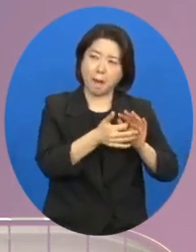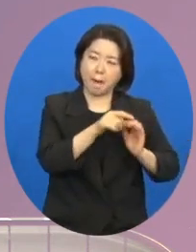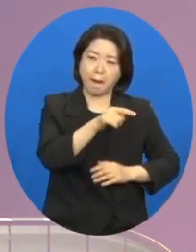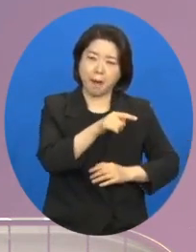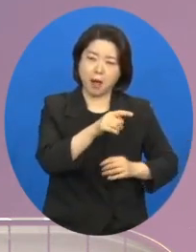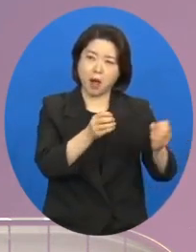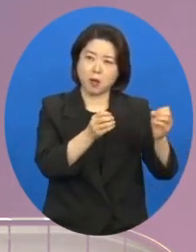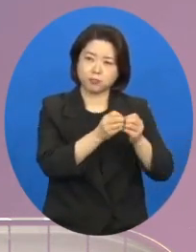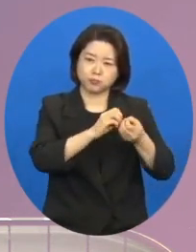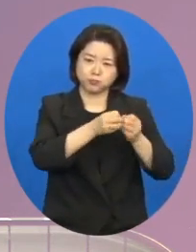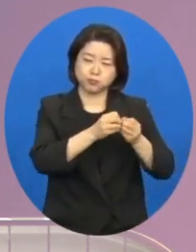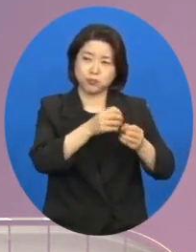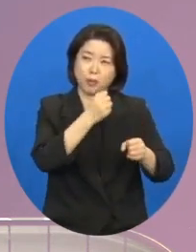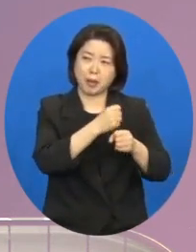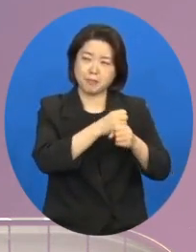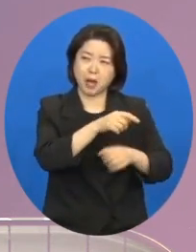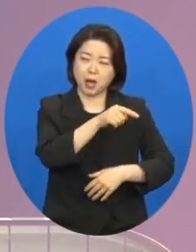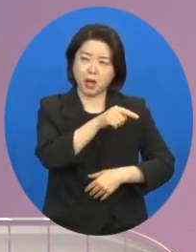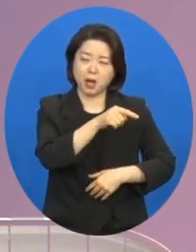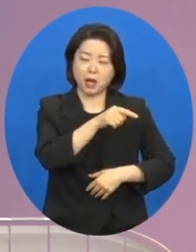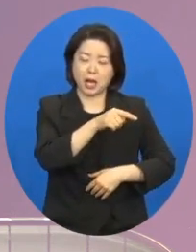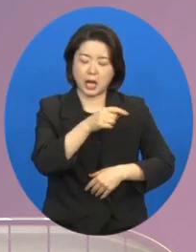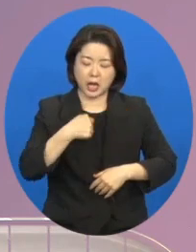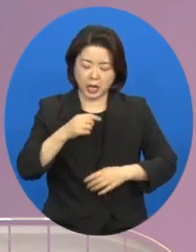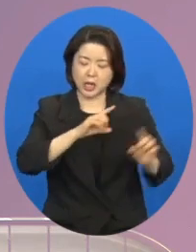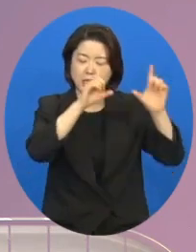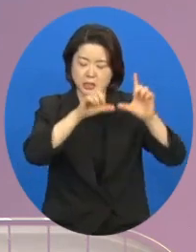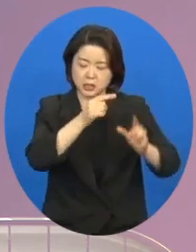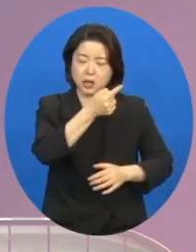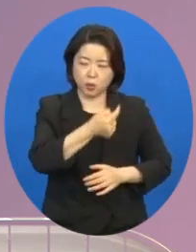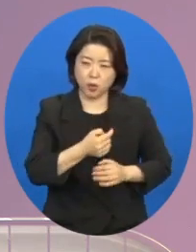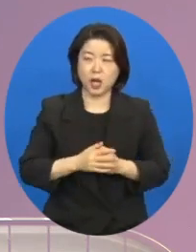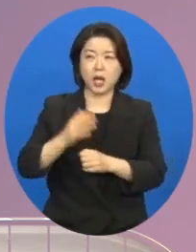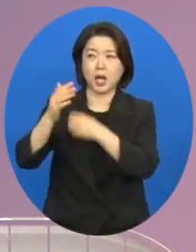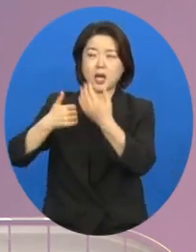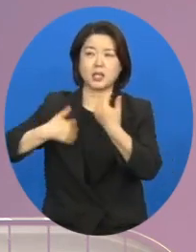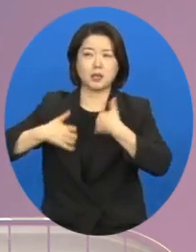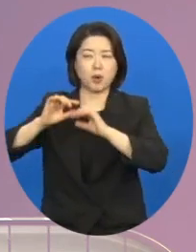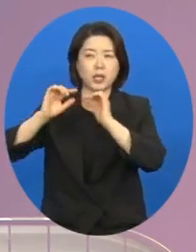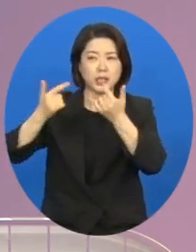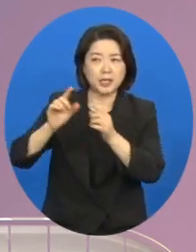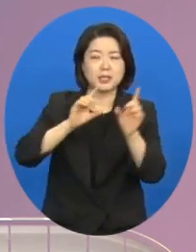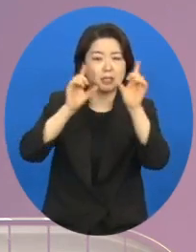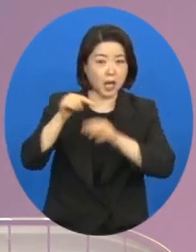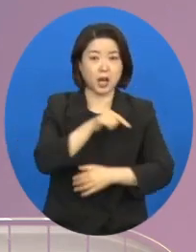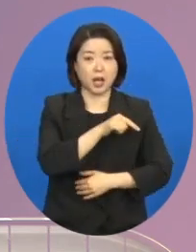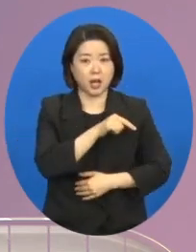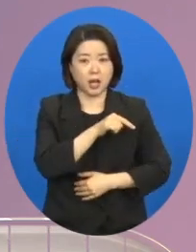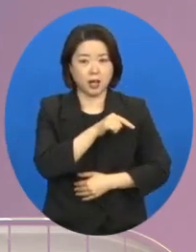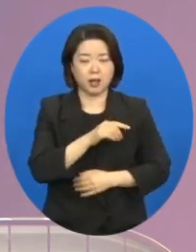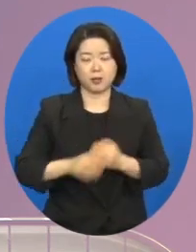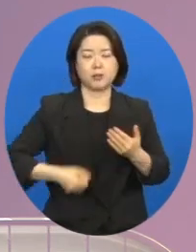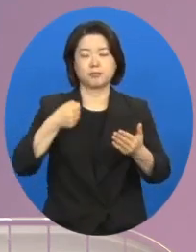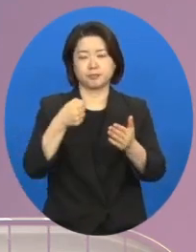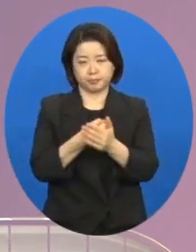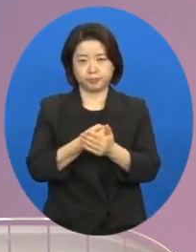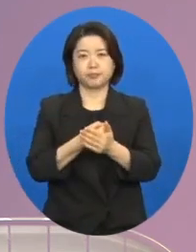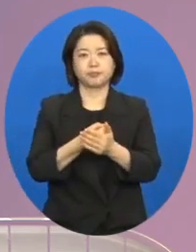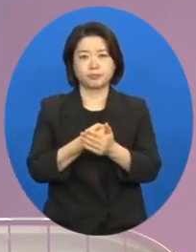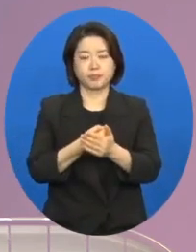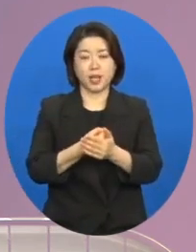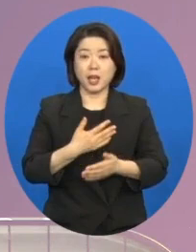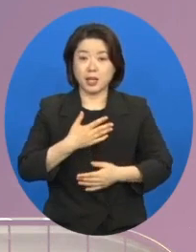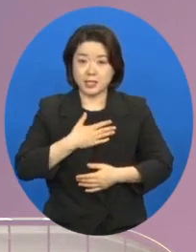관행으로 그렇게 살아왔구나, 하나님이 기뻐하지 않는 삶을 살았구나, 그렇게 해가지고 결단을 드립니다. 하나님,